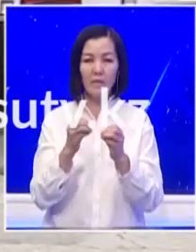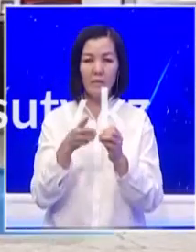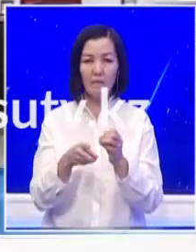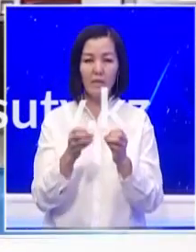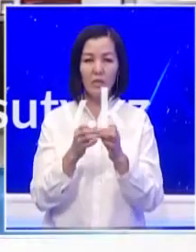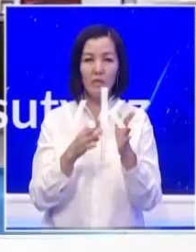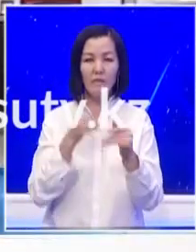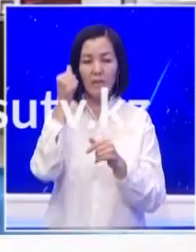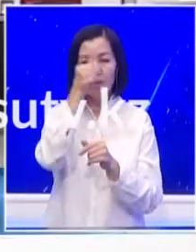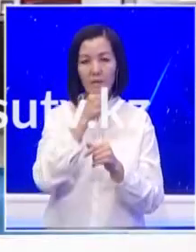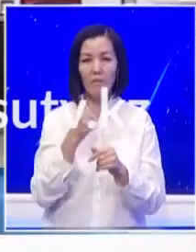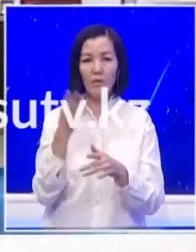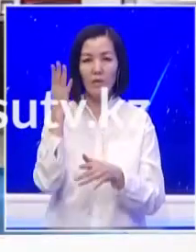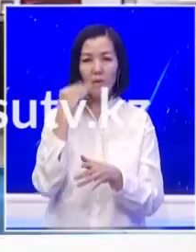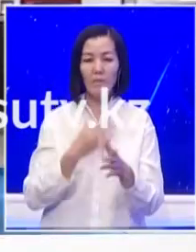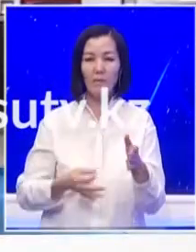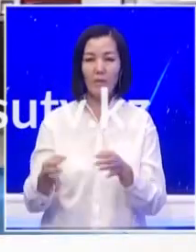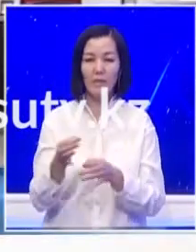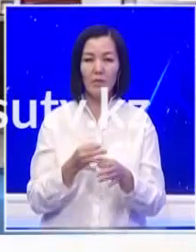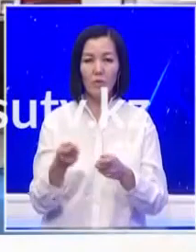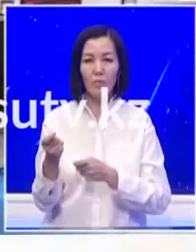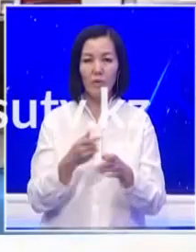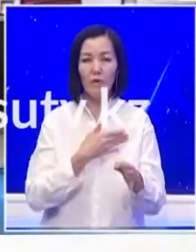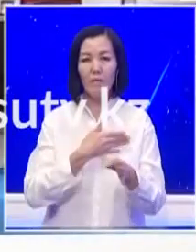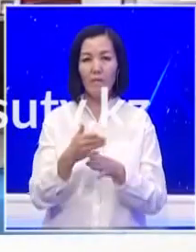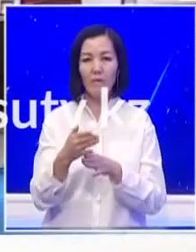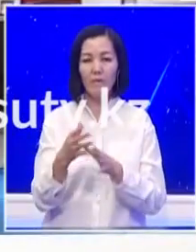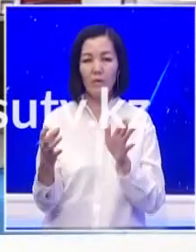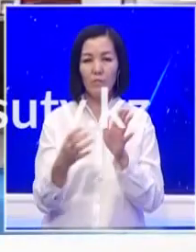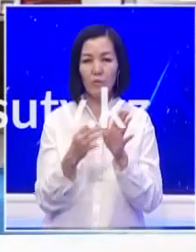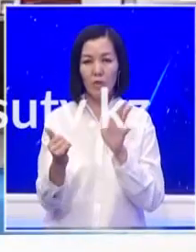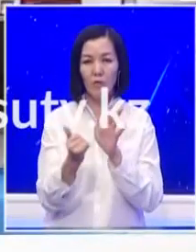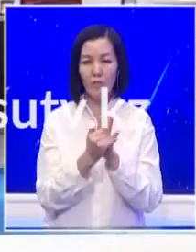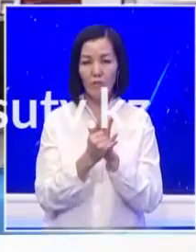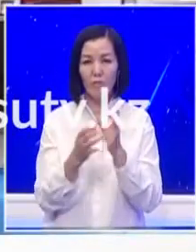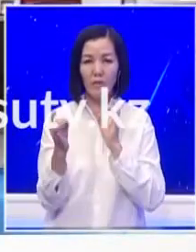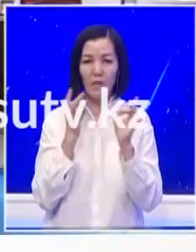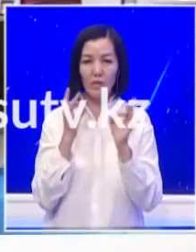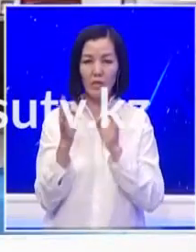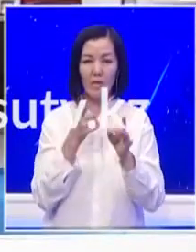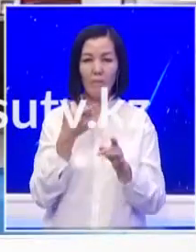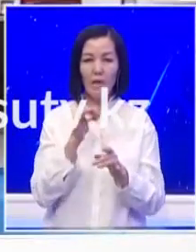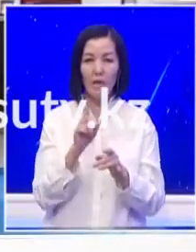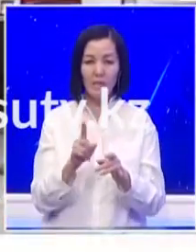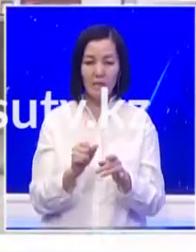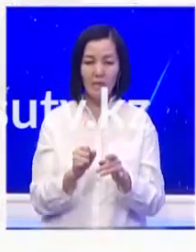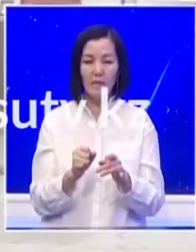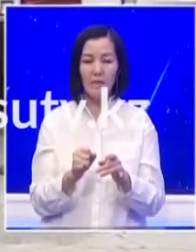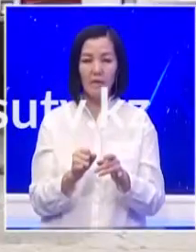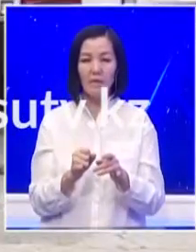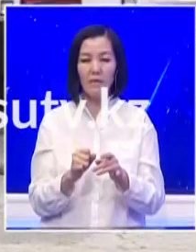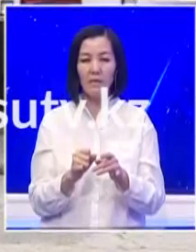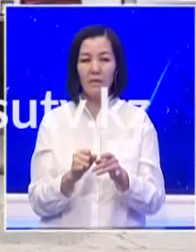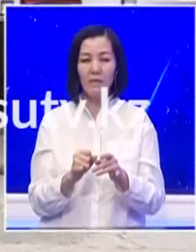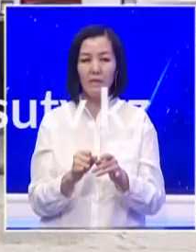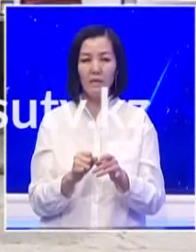акиматом Алматинской области было выделено более 160 миллионов на установку датчиков определения угарного газа. За